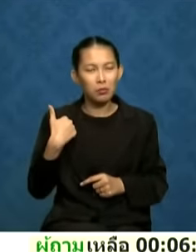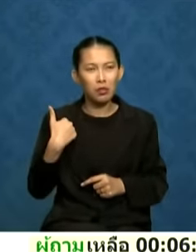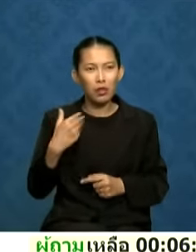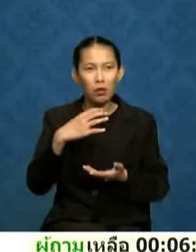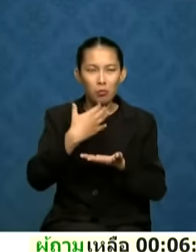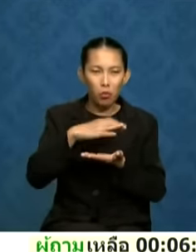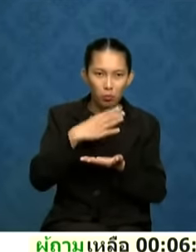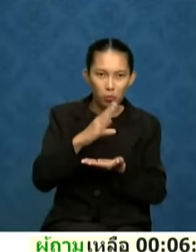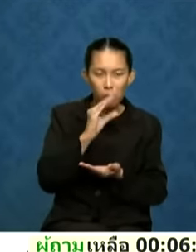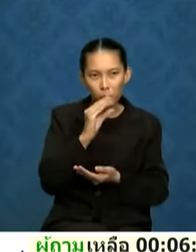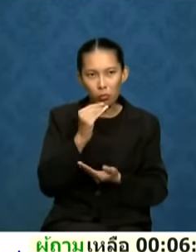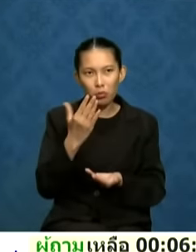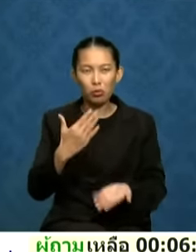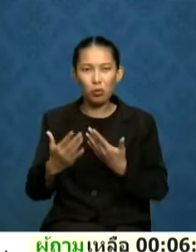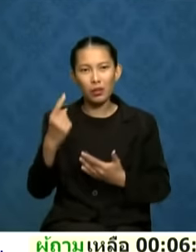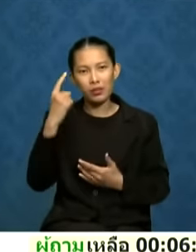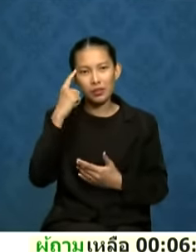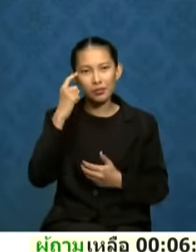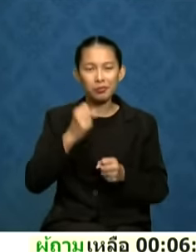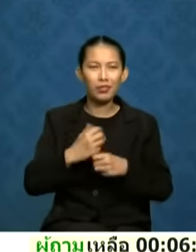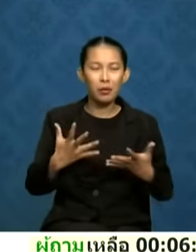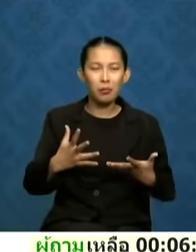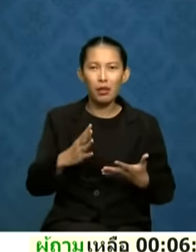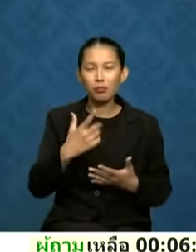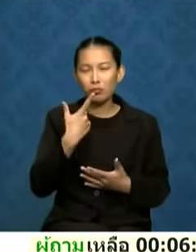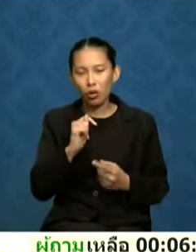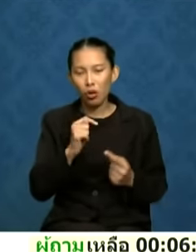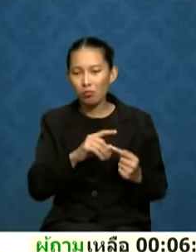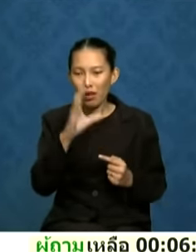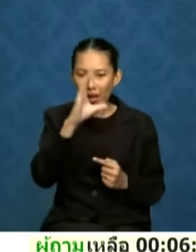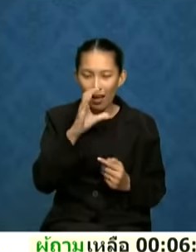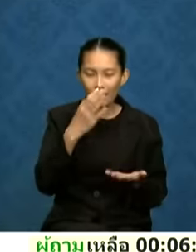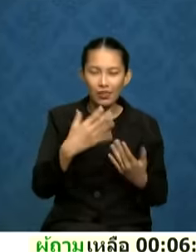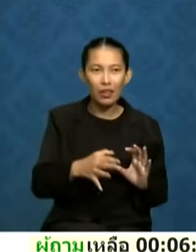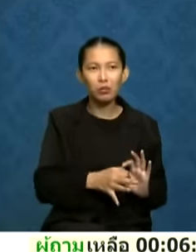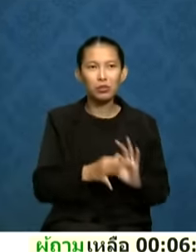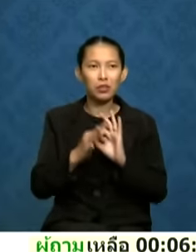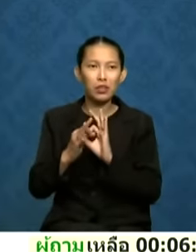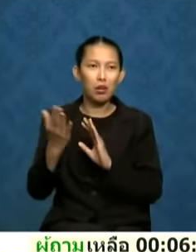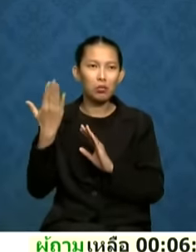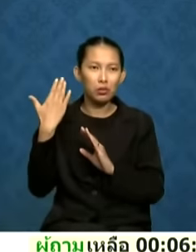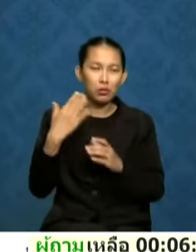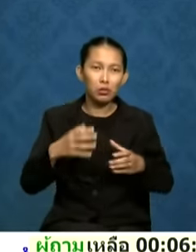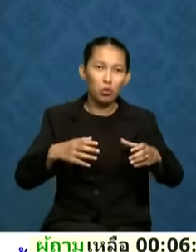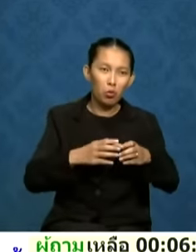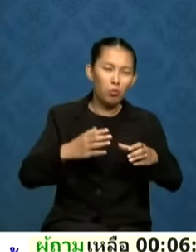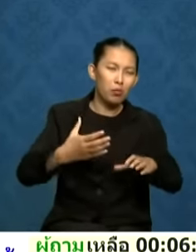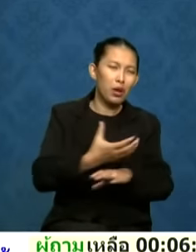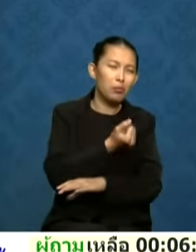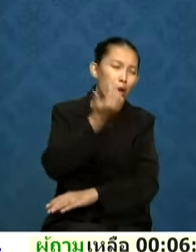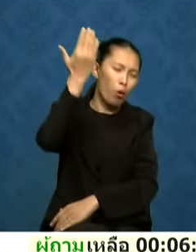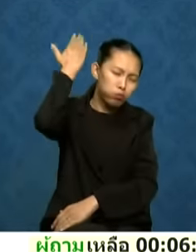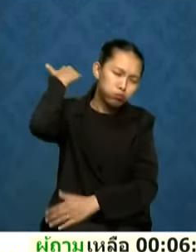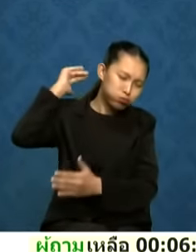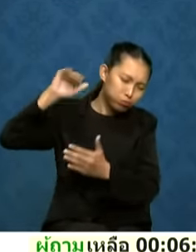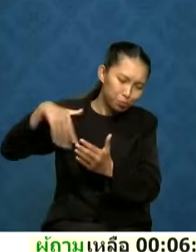ูด้วกพยายามที่จะเข็นหาคำตอบแล้วก็โยงไปที่เกี่ยวของกับพักตั้งในโราณมาจดนึปั